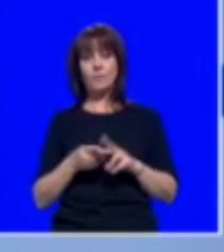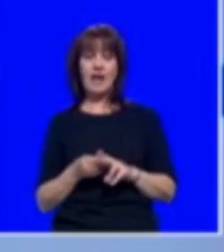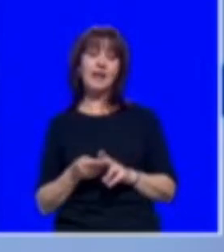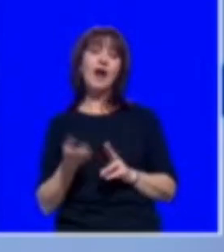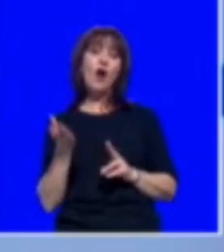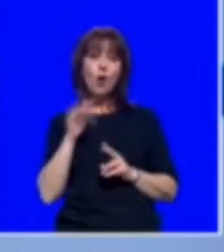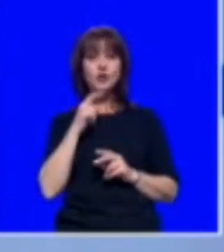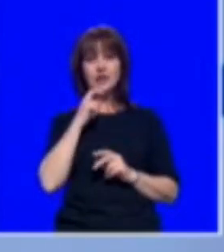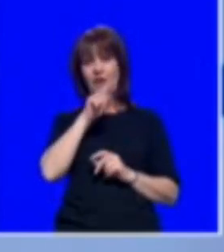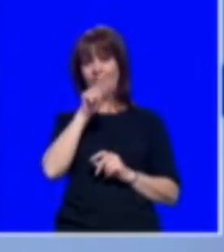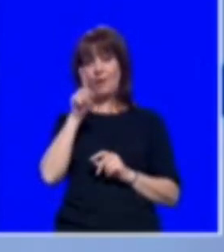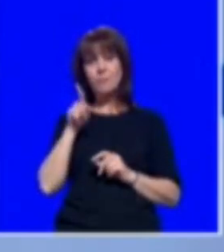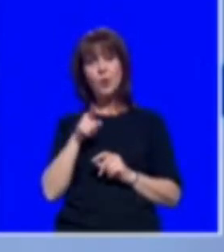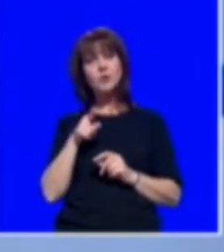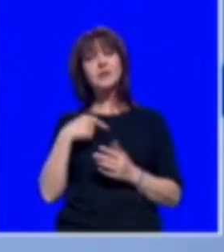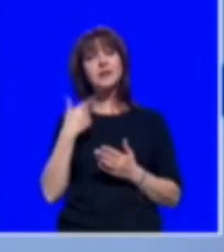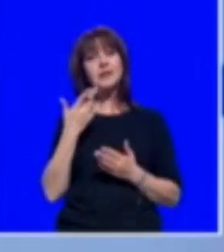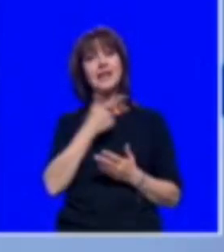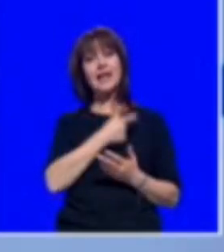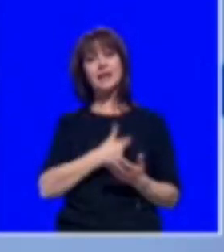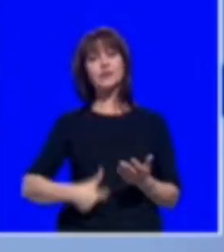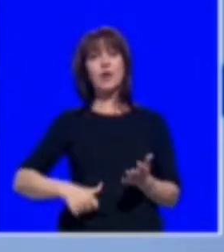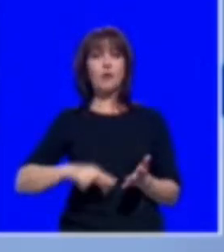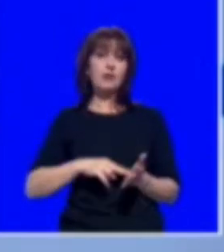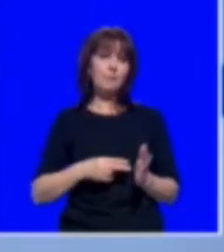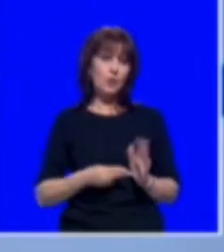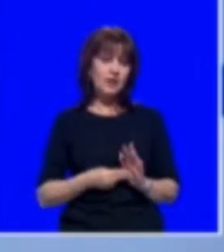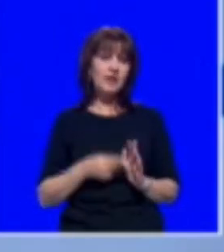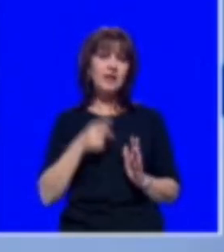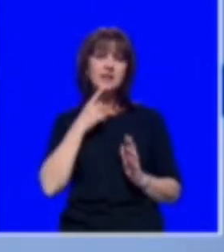с още въпроси, разбира се, както и за националната политика, така